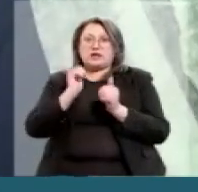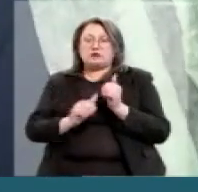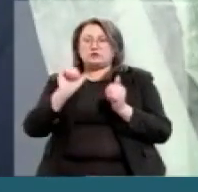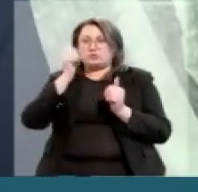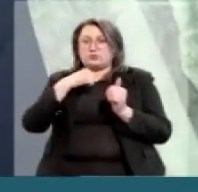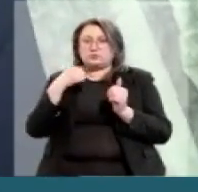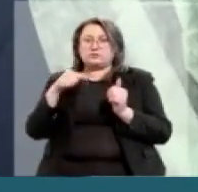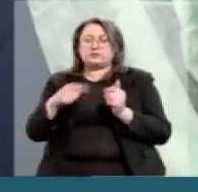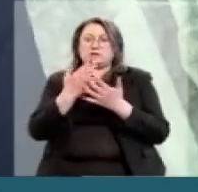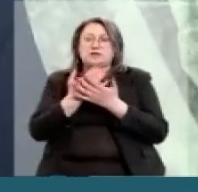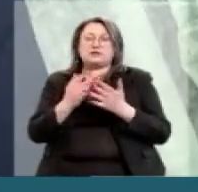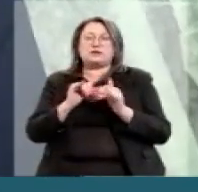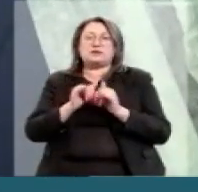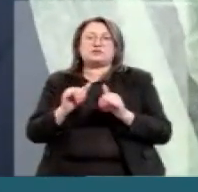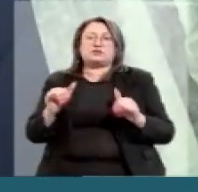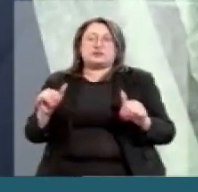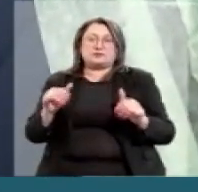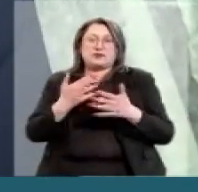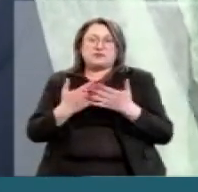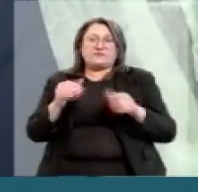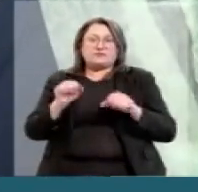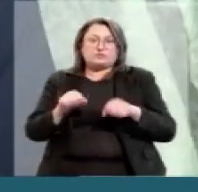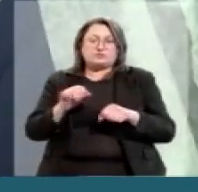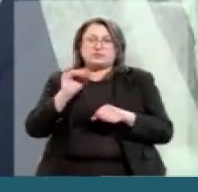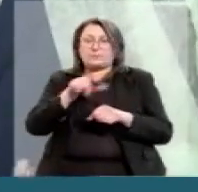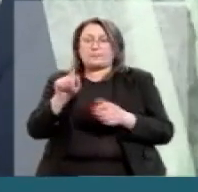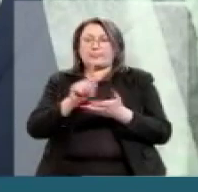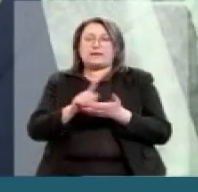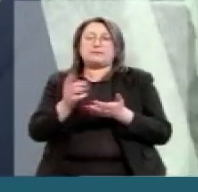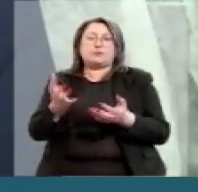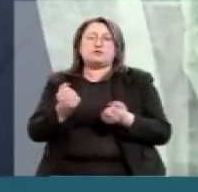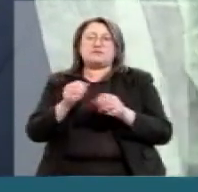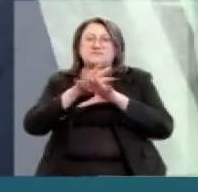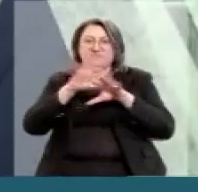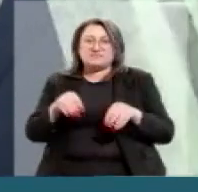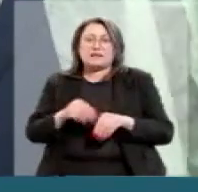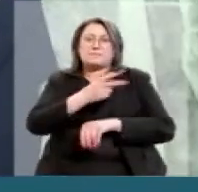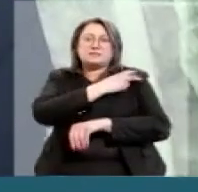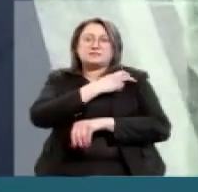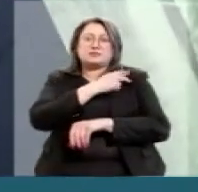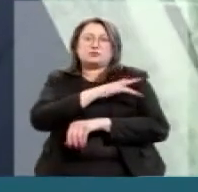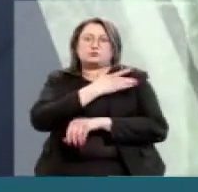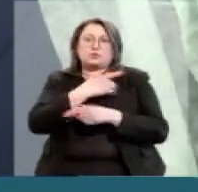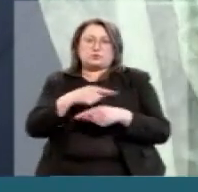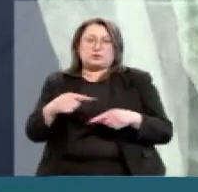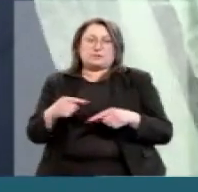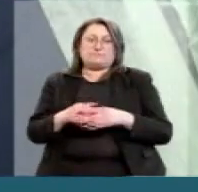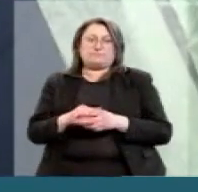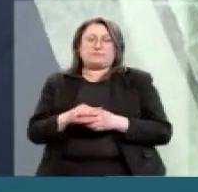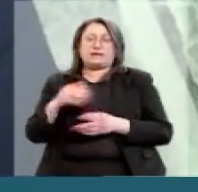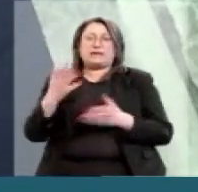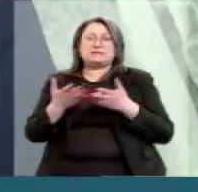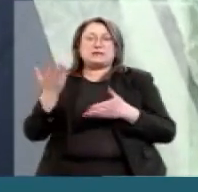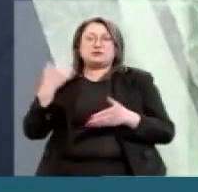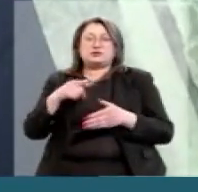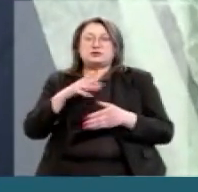шараларын ауданда алу керек. Егер де осыған дейін олар қалаға қатынаса, енді ондай қажеттілік болмауы тиіс. Бір сөзбен, аурухана